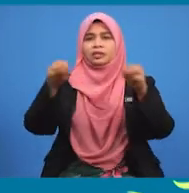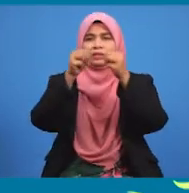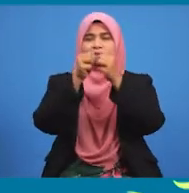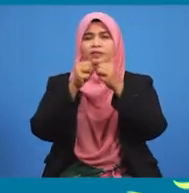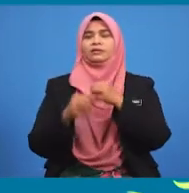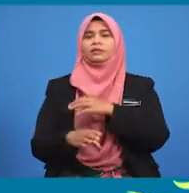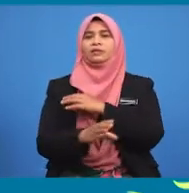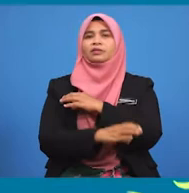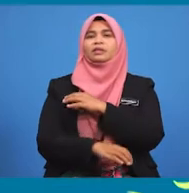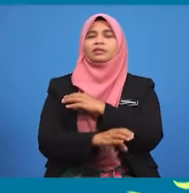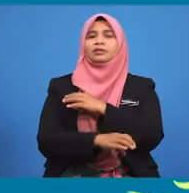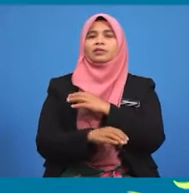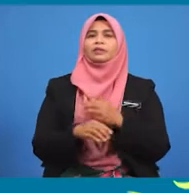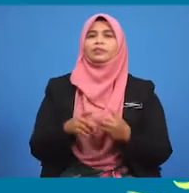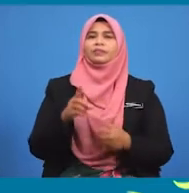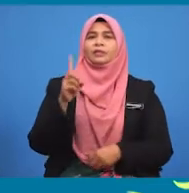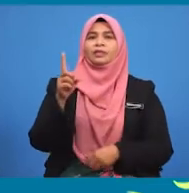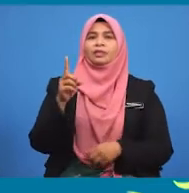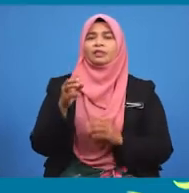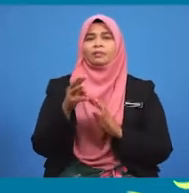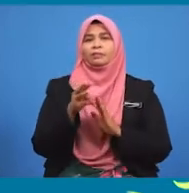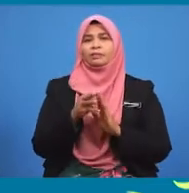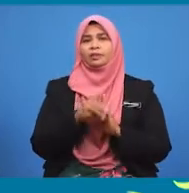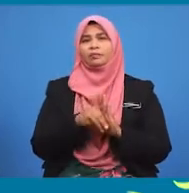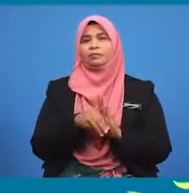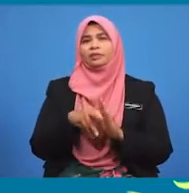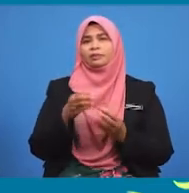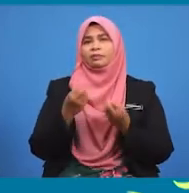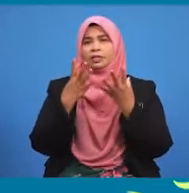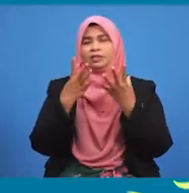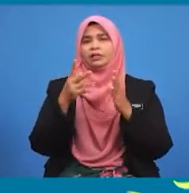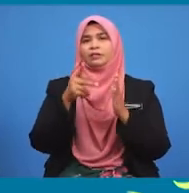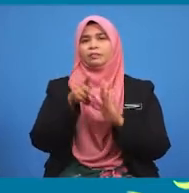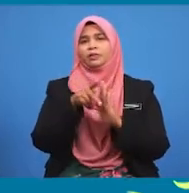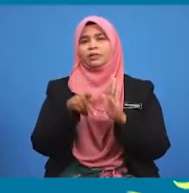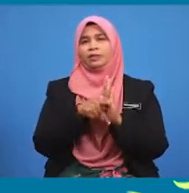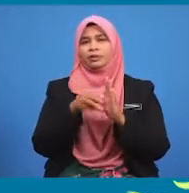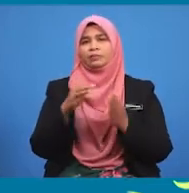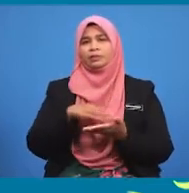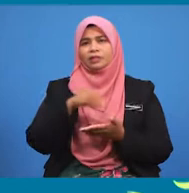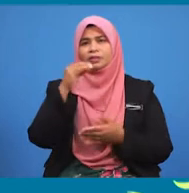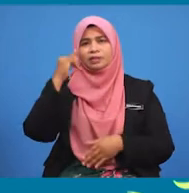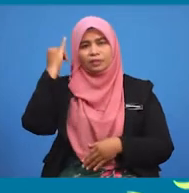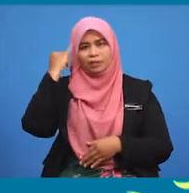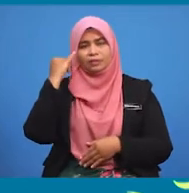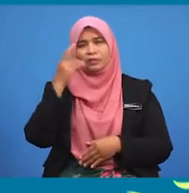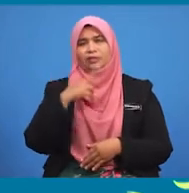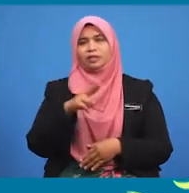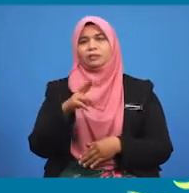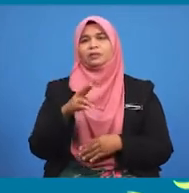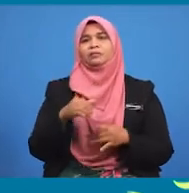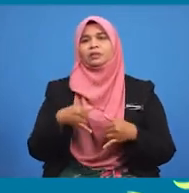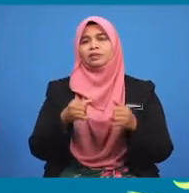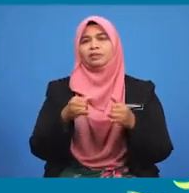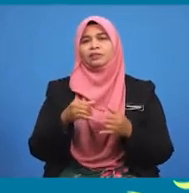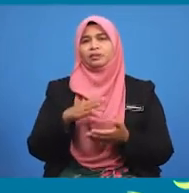negara. Yang pertama, kita perlu memperbanyakkan program-program pengajian ilmu agama melalui